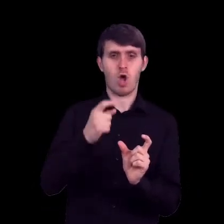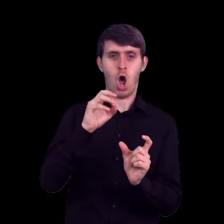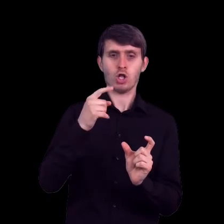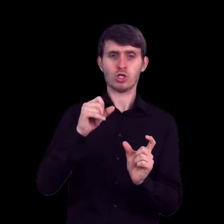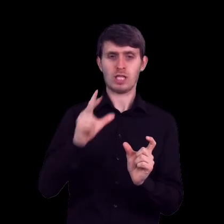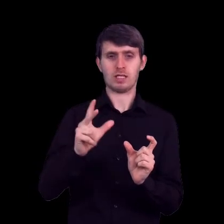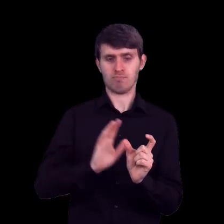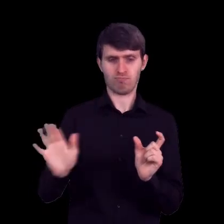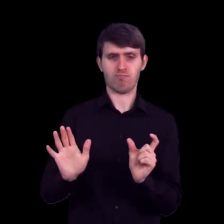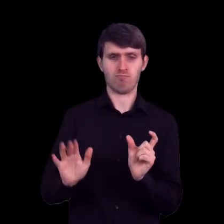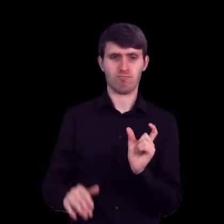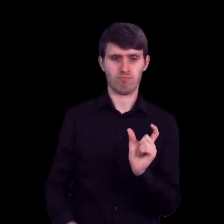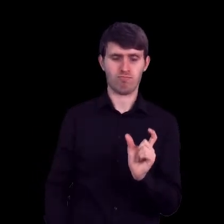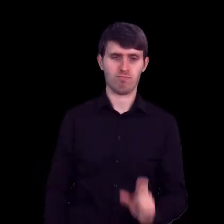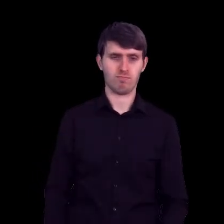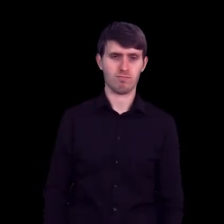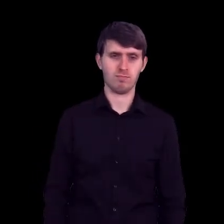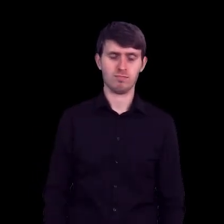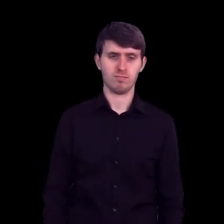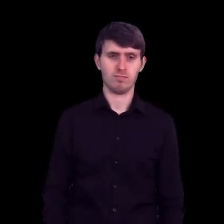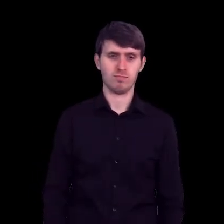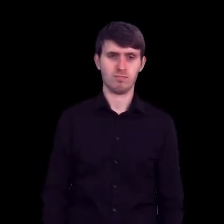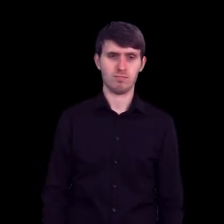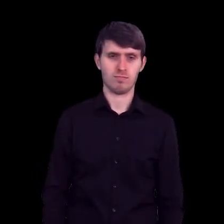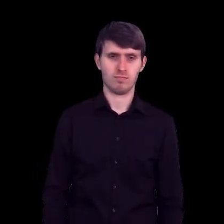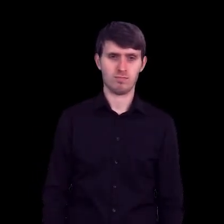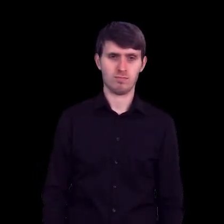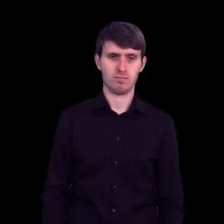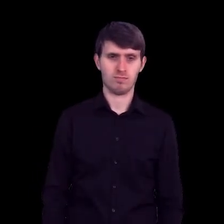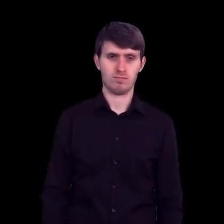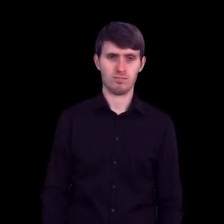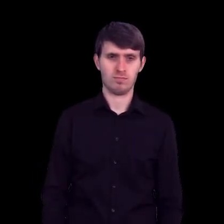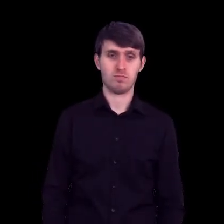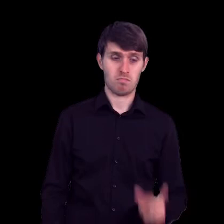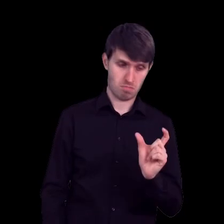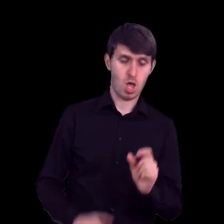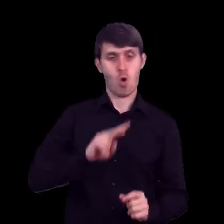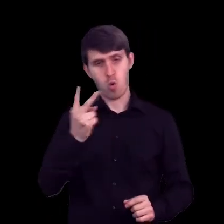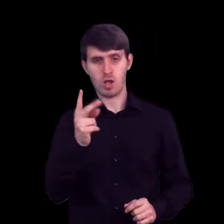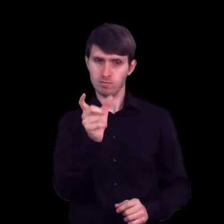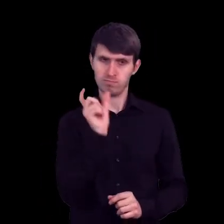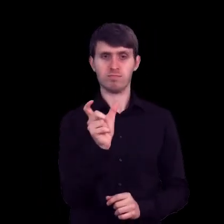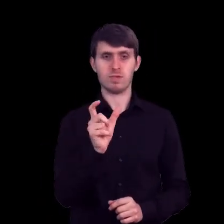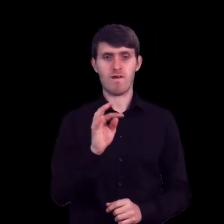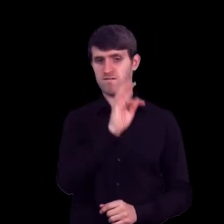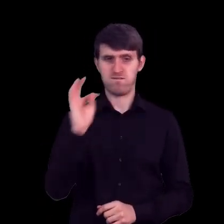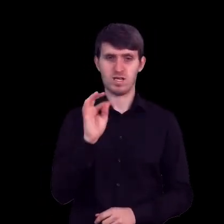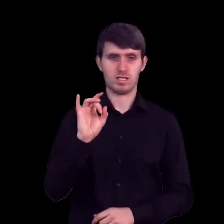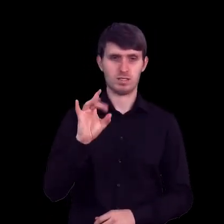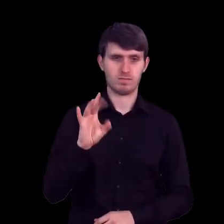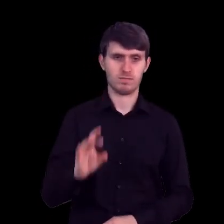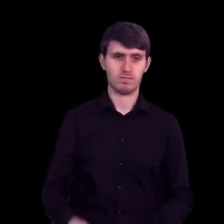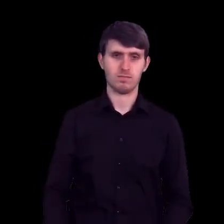Skoro są punkty D i E, to mamy odcinek DE. I powiedzmy, że mamy także odcinek... Mamy także